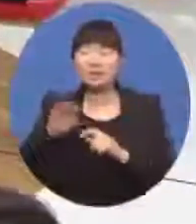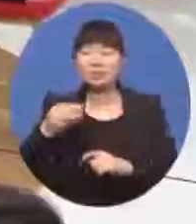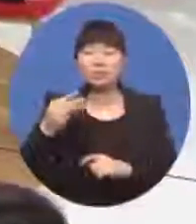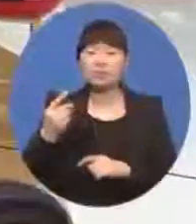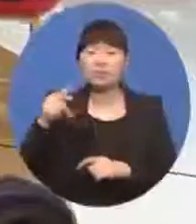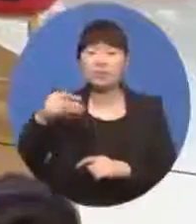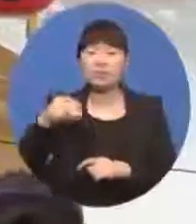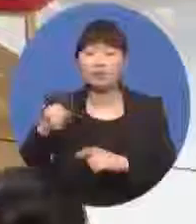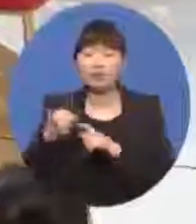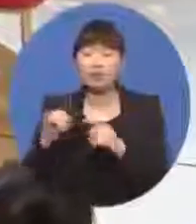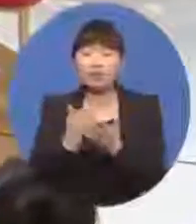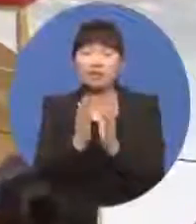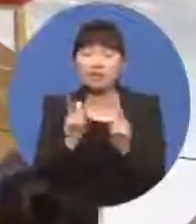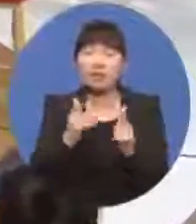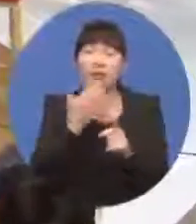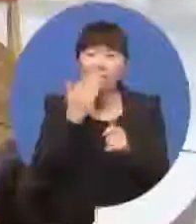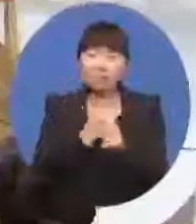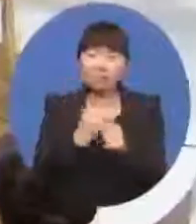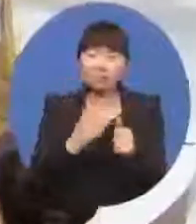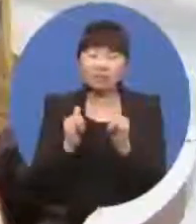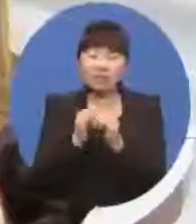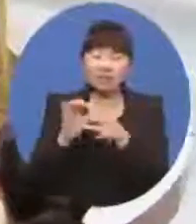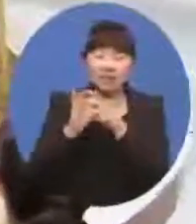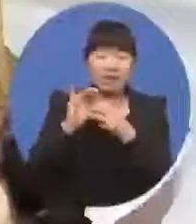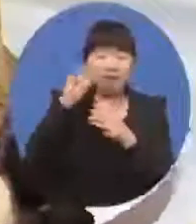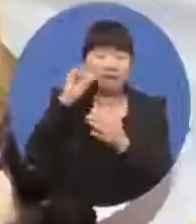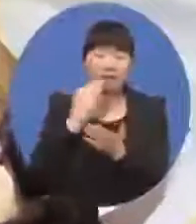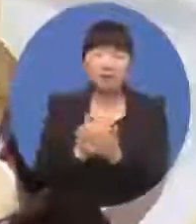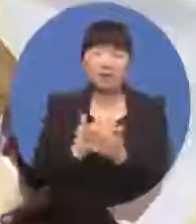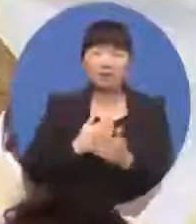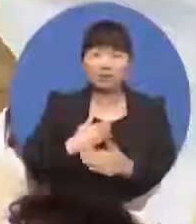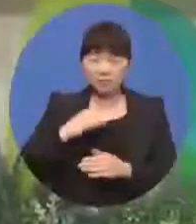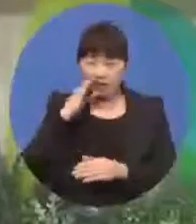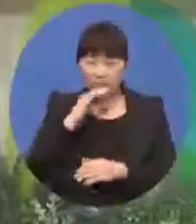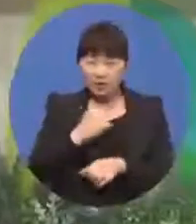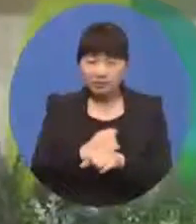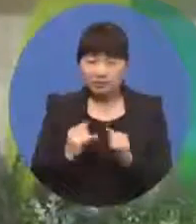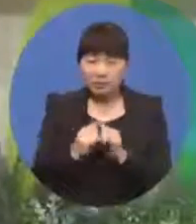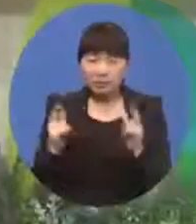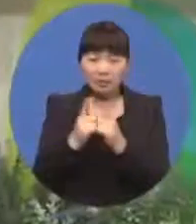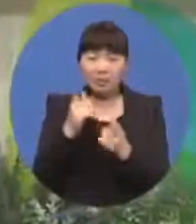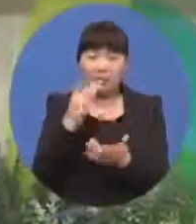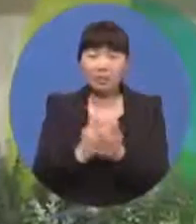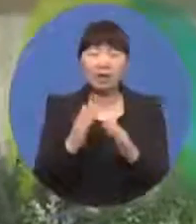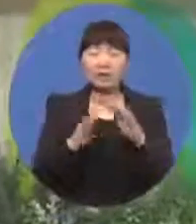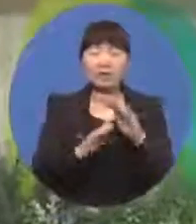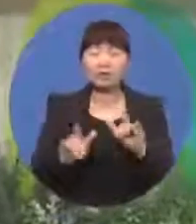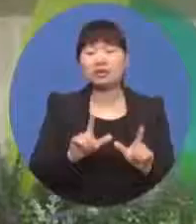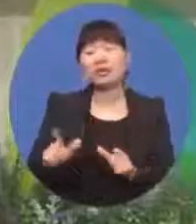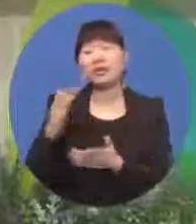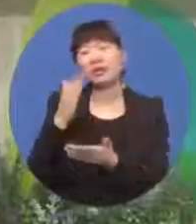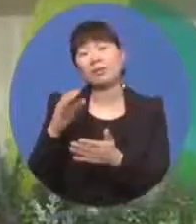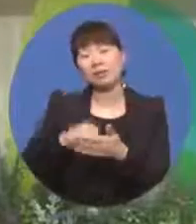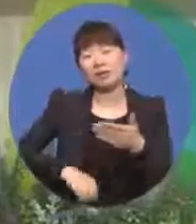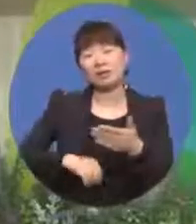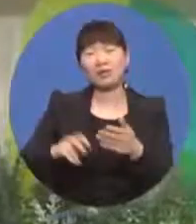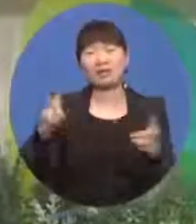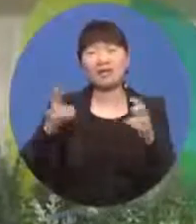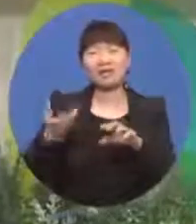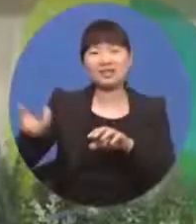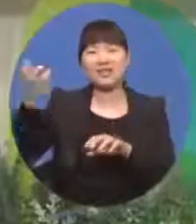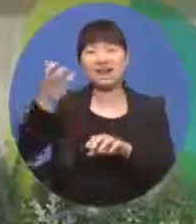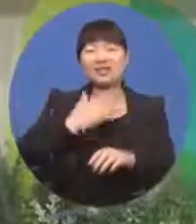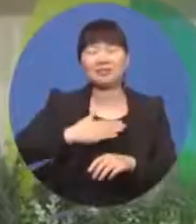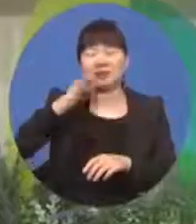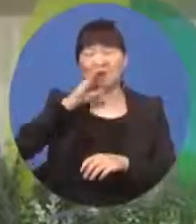그리고 인간관계에서 스트레스 받지 마세요. 나를 기분 나쁘게 하는 사람 만나지 마십시오. 다만 공적인 생활 빼고 직장 상사는 기분